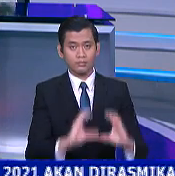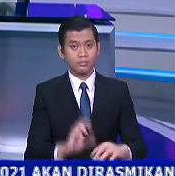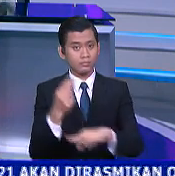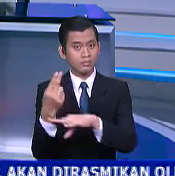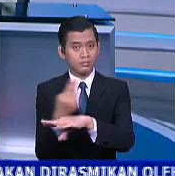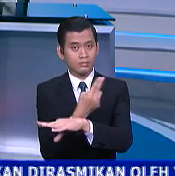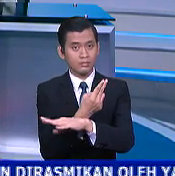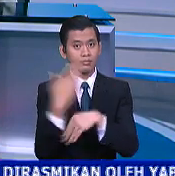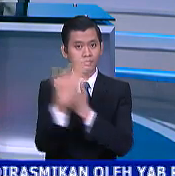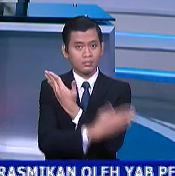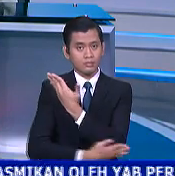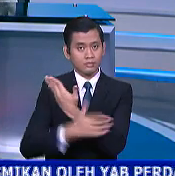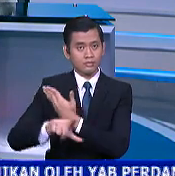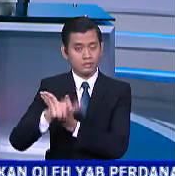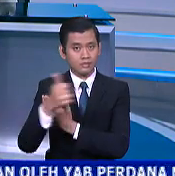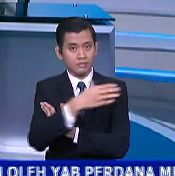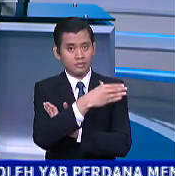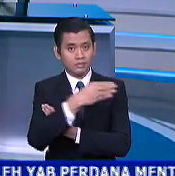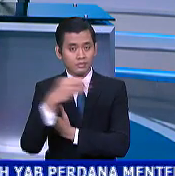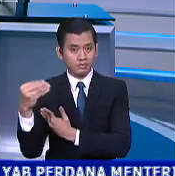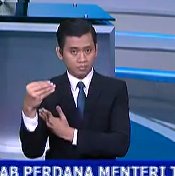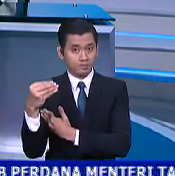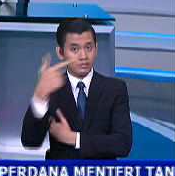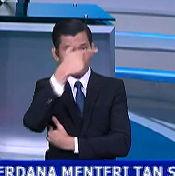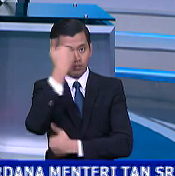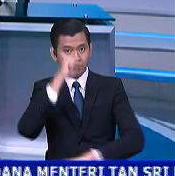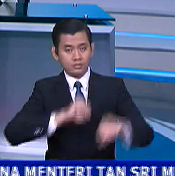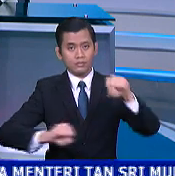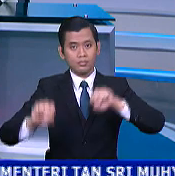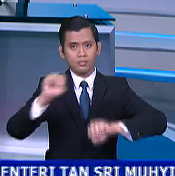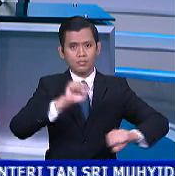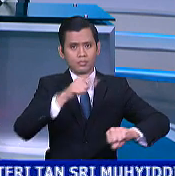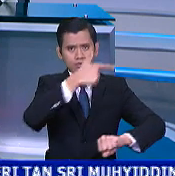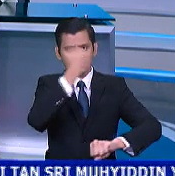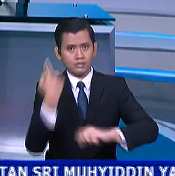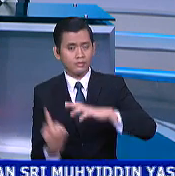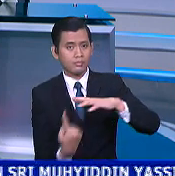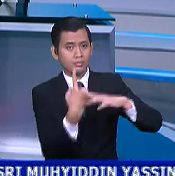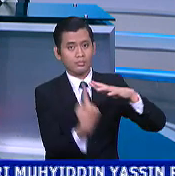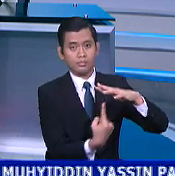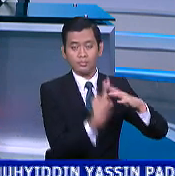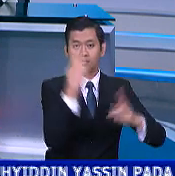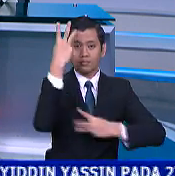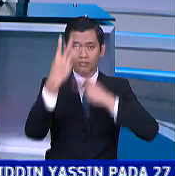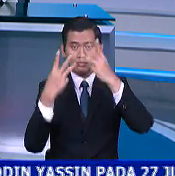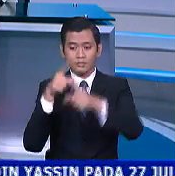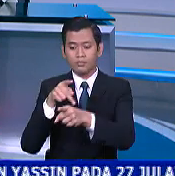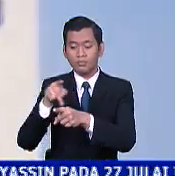Jiran dan fakta sains selain kebimbangan diutarakan berbagai pakar kesehatan